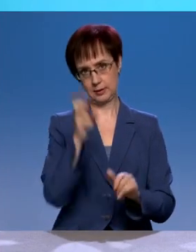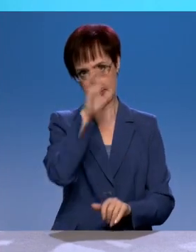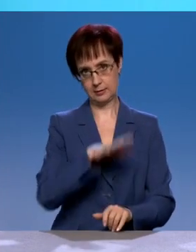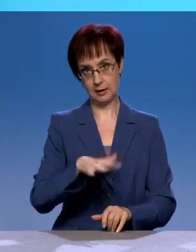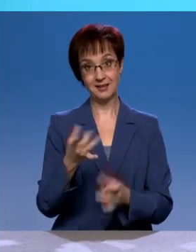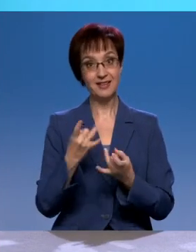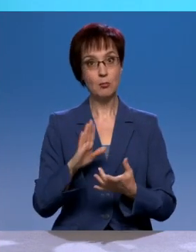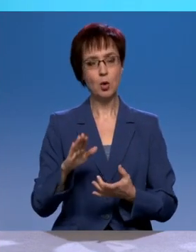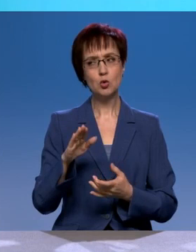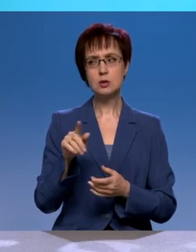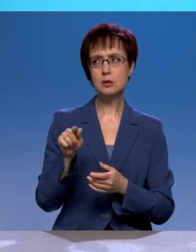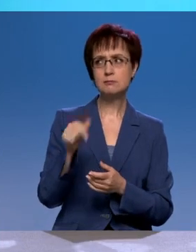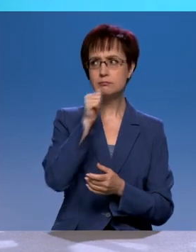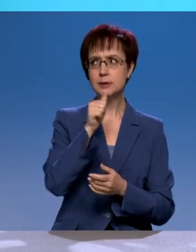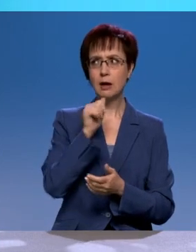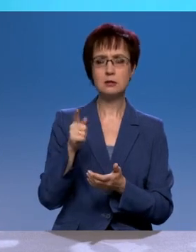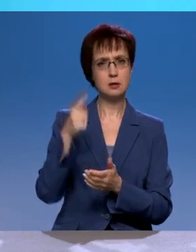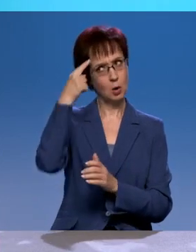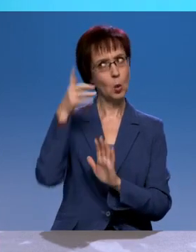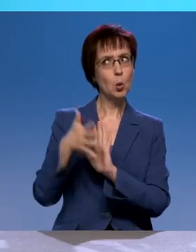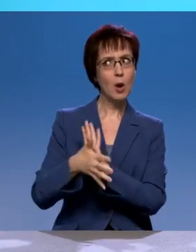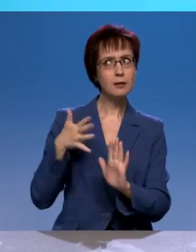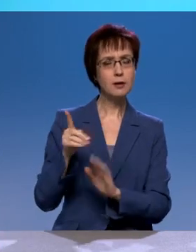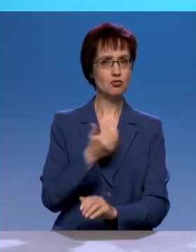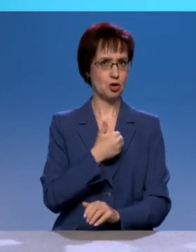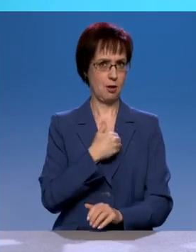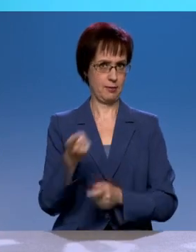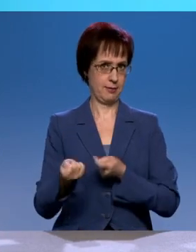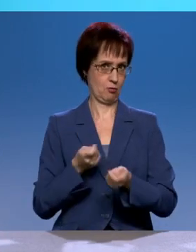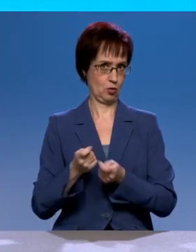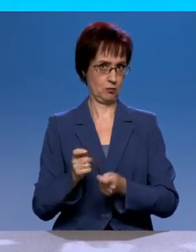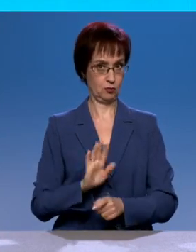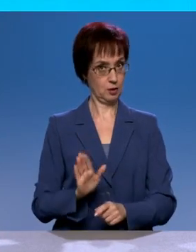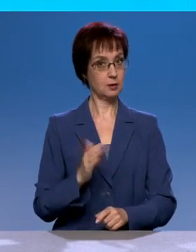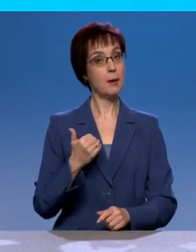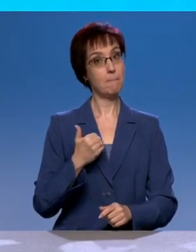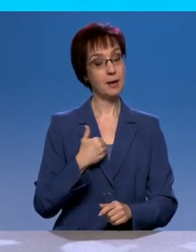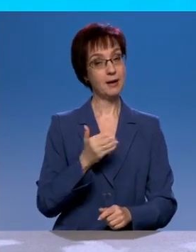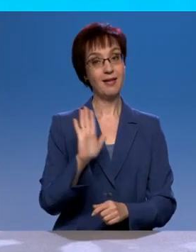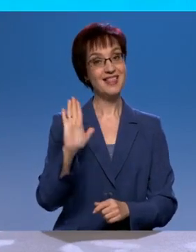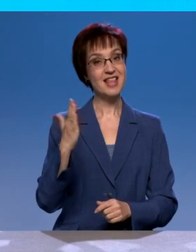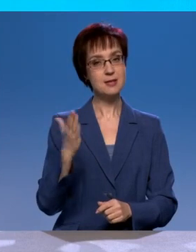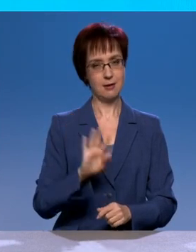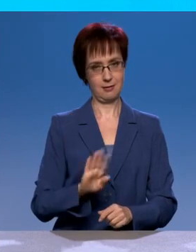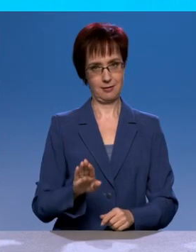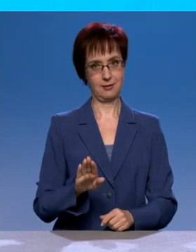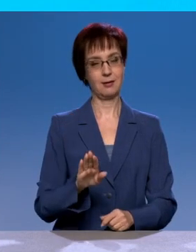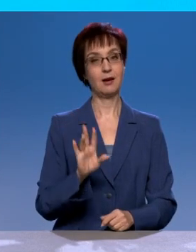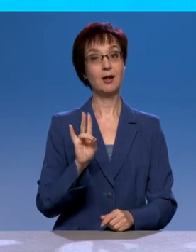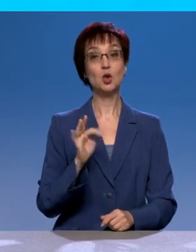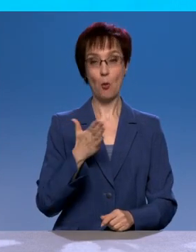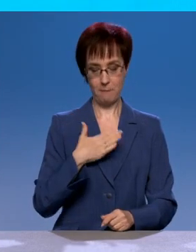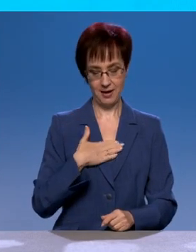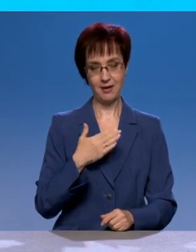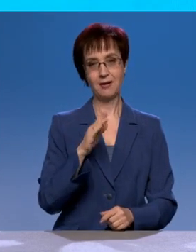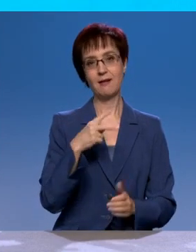заиграться и не ошибиться, потому что мы, конечно, не зеркало, но мы отражение. Угу. Вот. Ну да, разница,